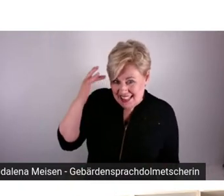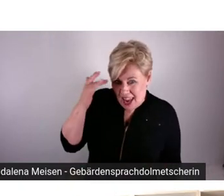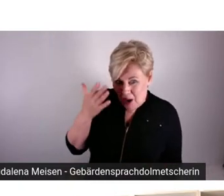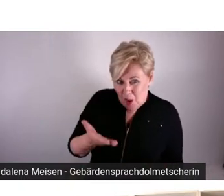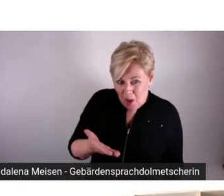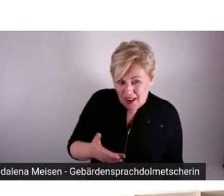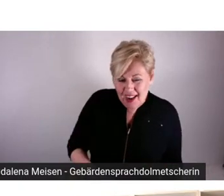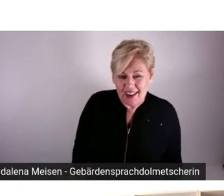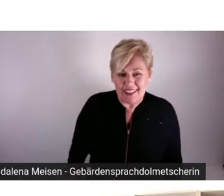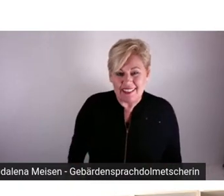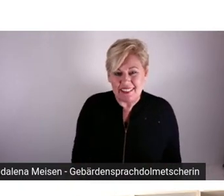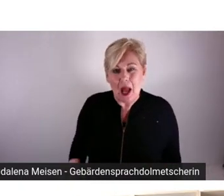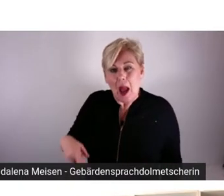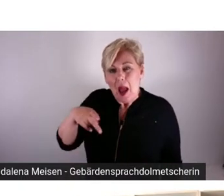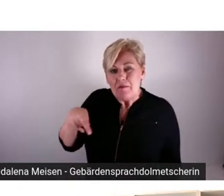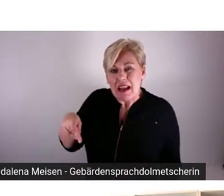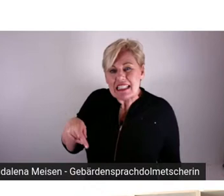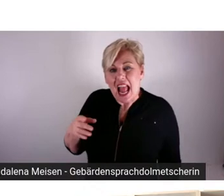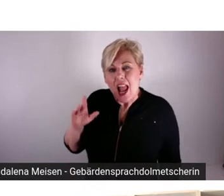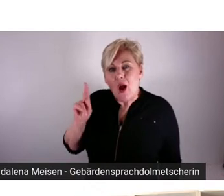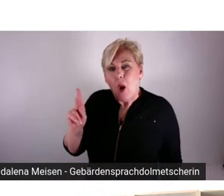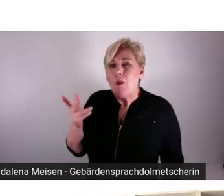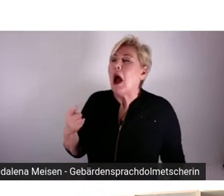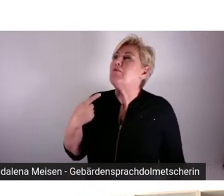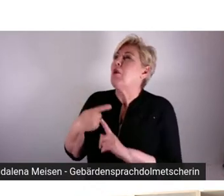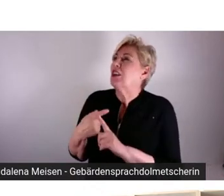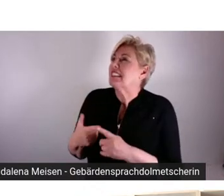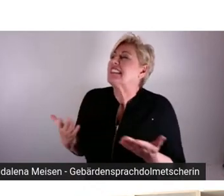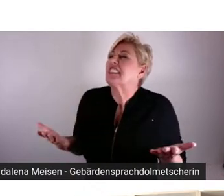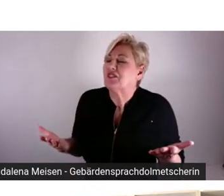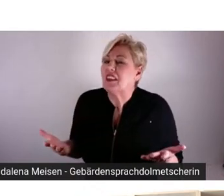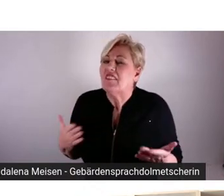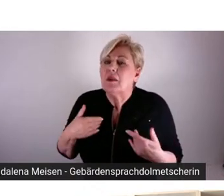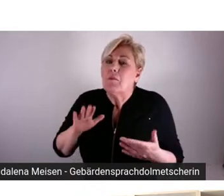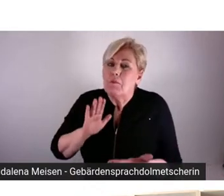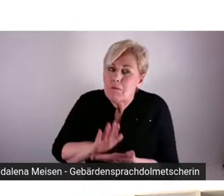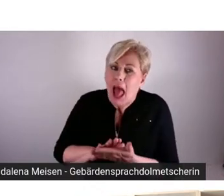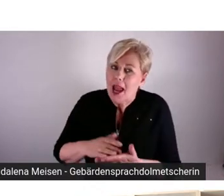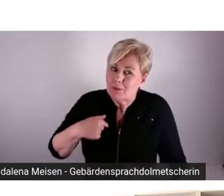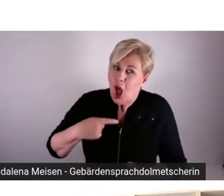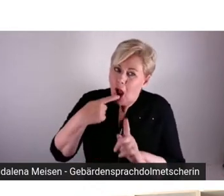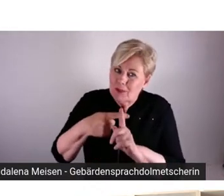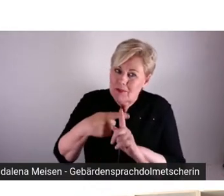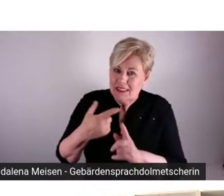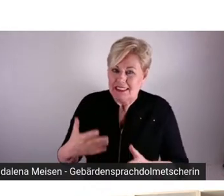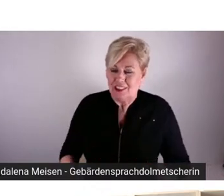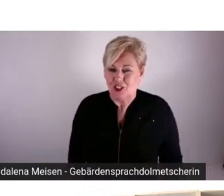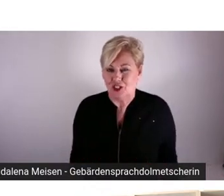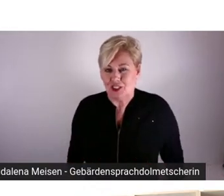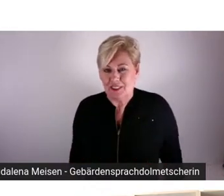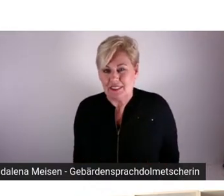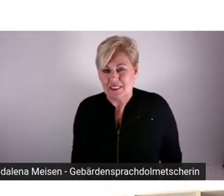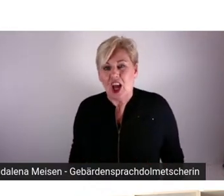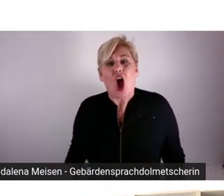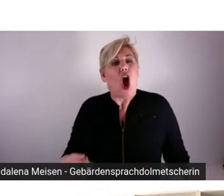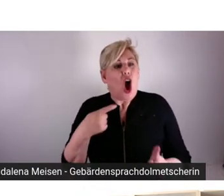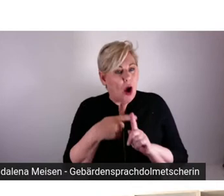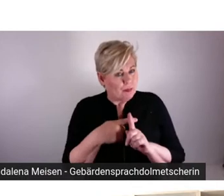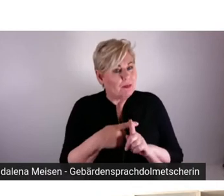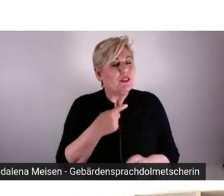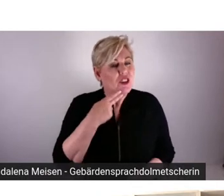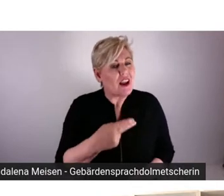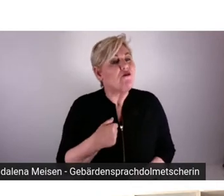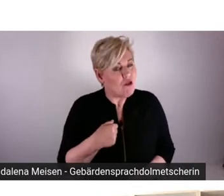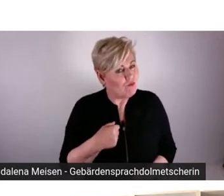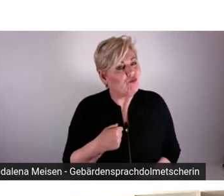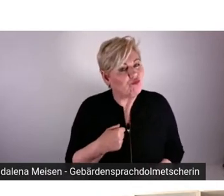Kober, wo ist das Positive für Sie? Was hilft uns, optimistisch zu bleiben? Ich antworte, ja, optimistisch kann uns machen, dass